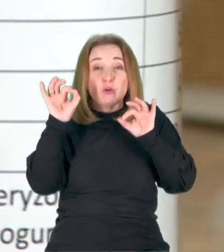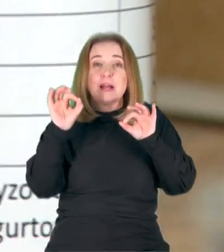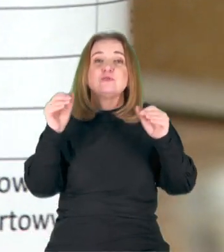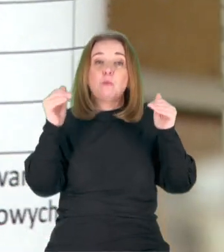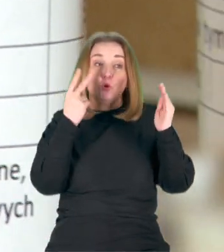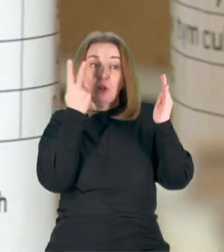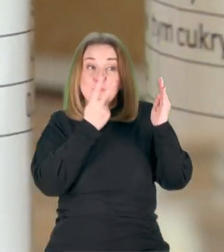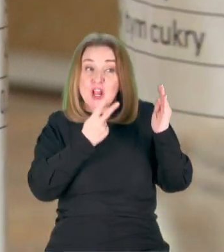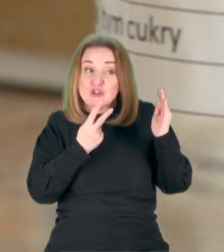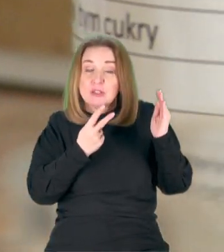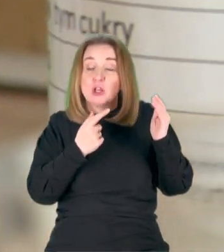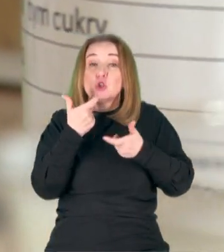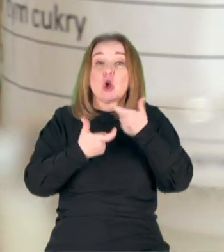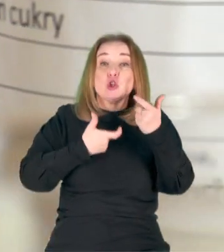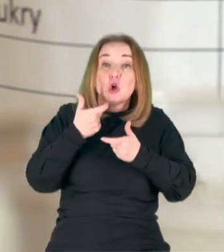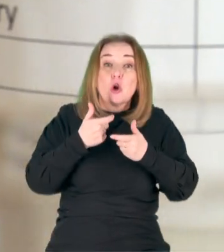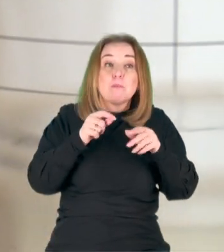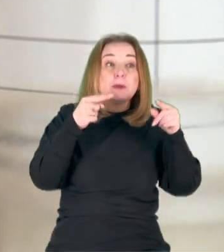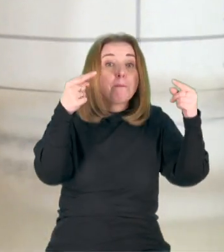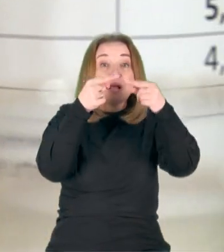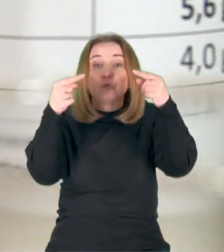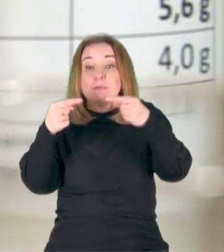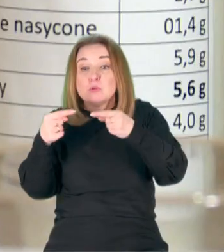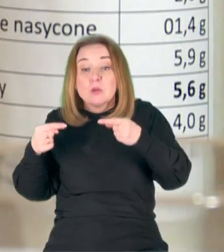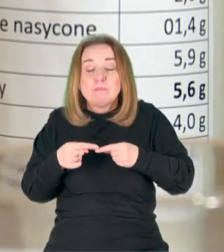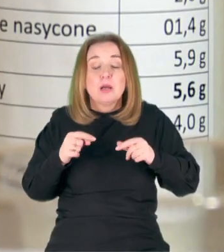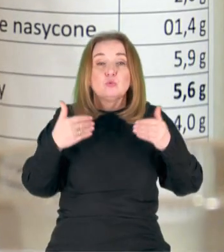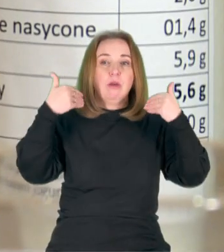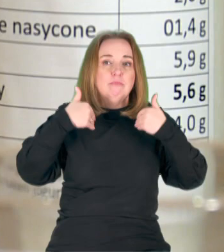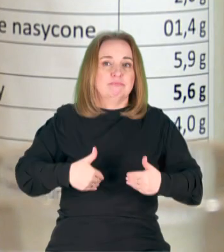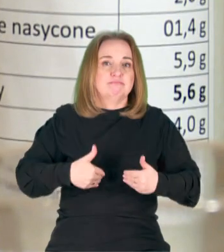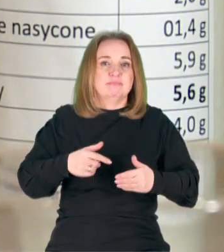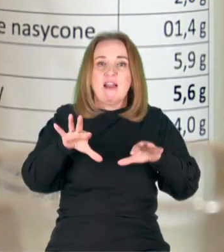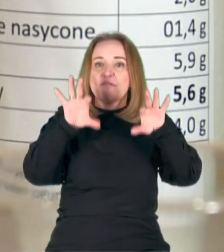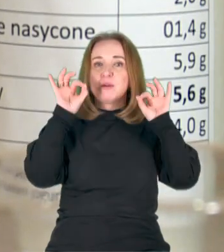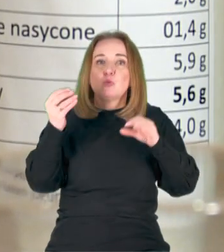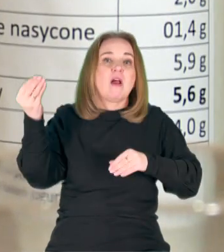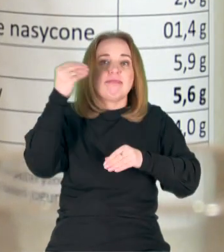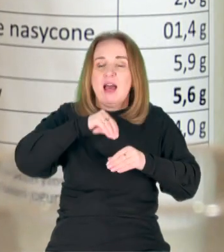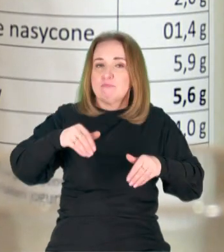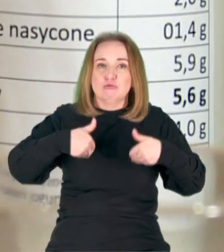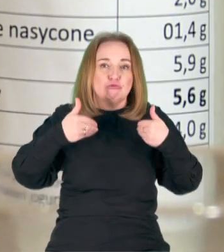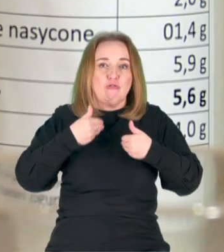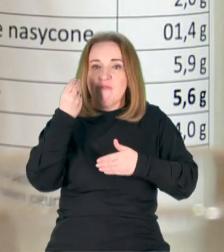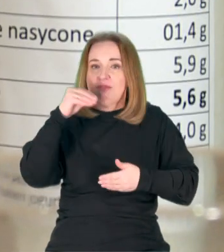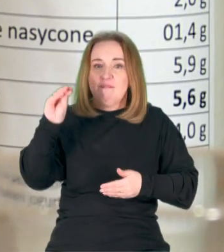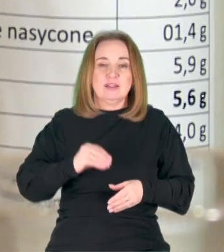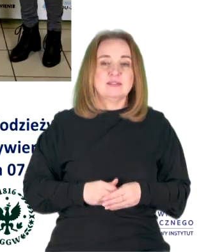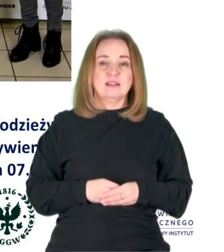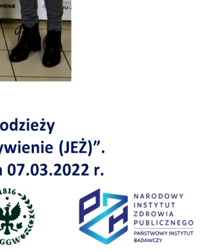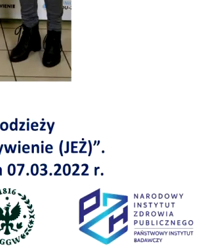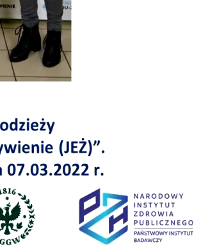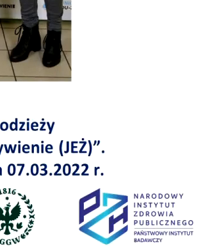informacje pozwalają nam porównać różne rodzaje żywności i wybrać tę, która nam najbardziej odpowiada.